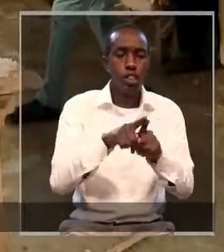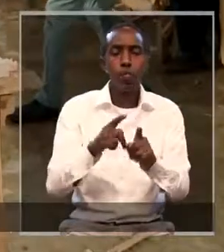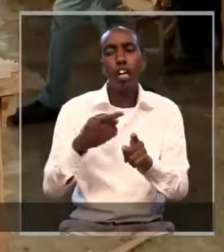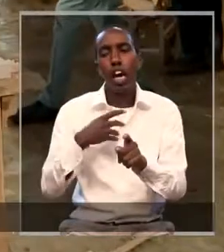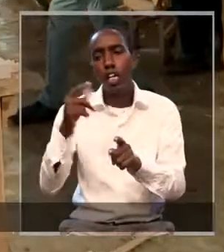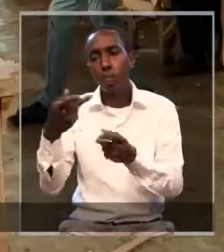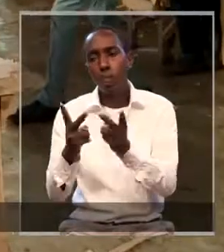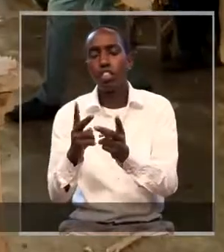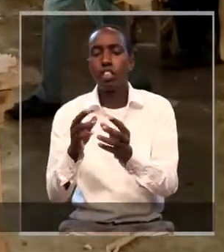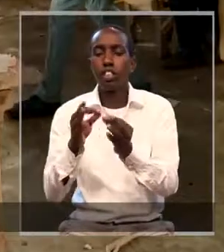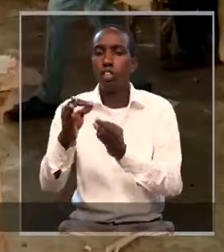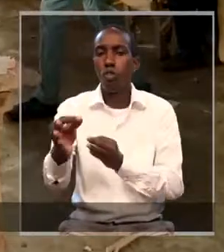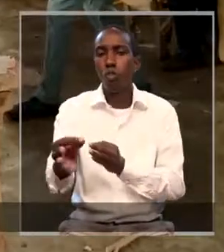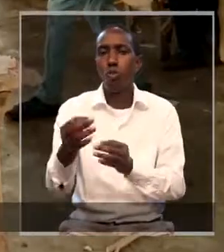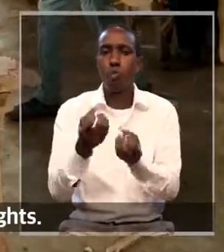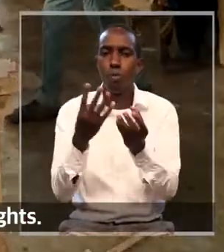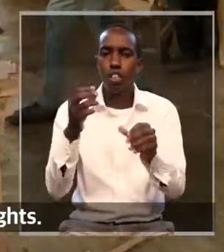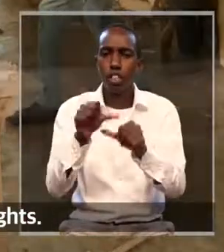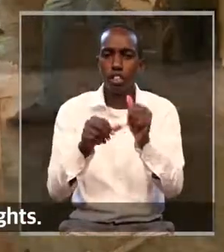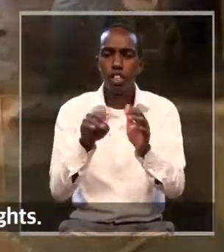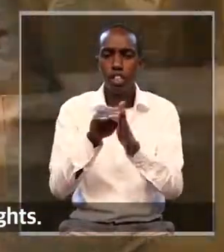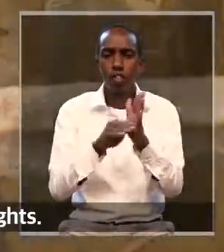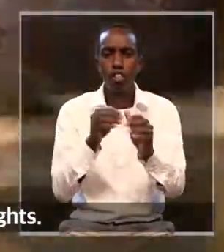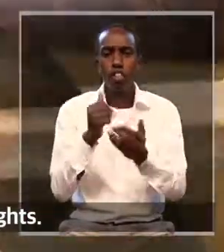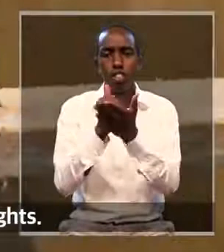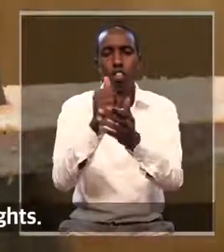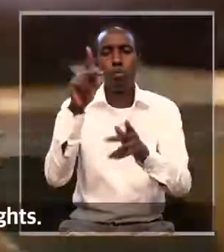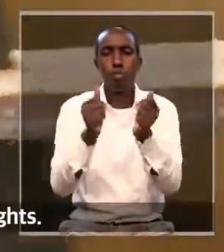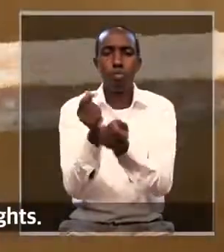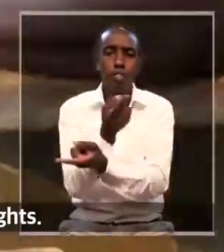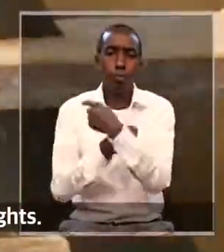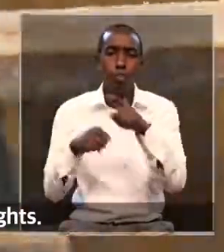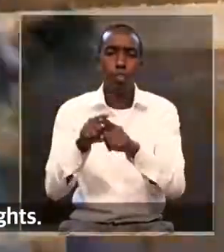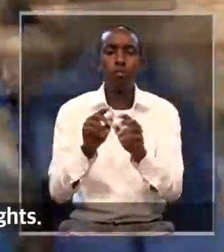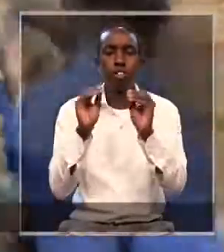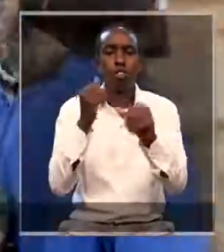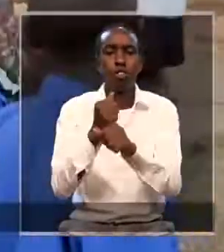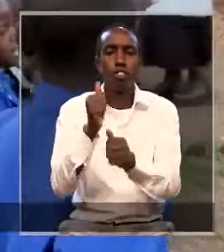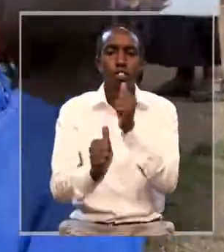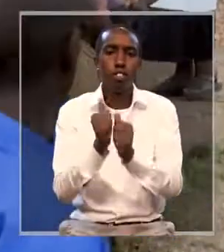ikiri ndende cyane cyane nko muri gahunda yo kwita ku bafite ubumuga no kubatoza kwifasha